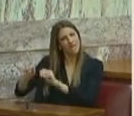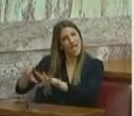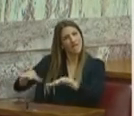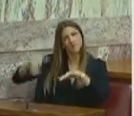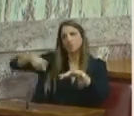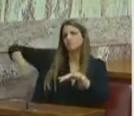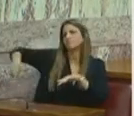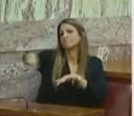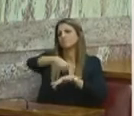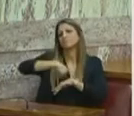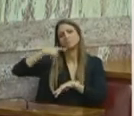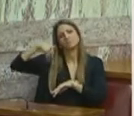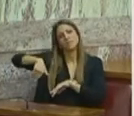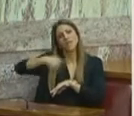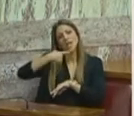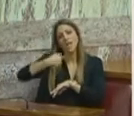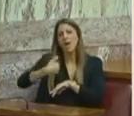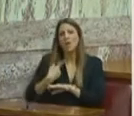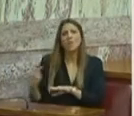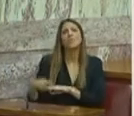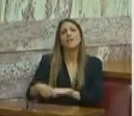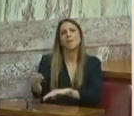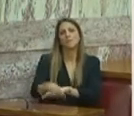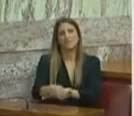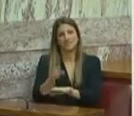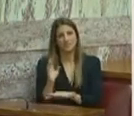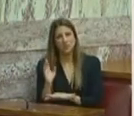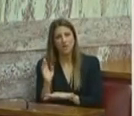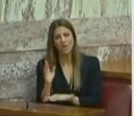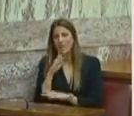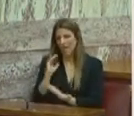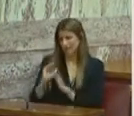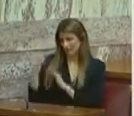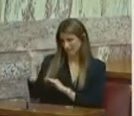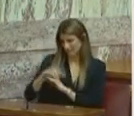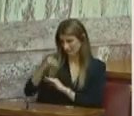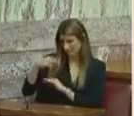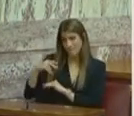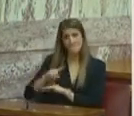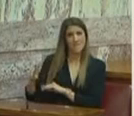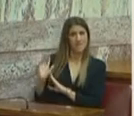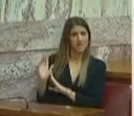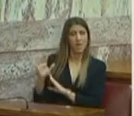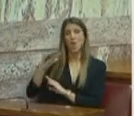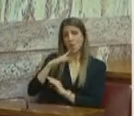έλεγαν «Δεν ήθελα να ψηφίσω την άρση ασυλίας, αλλά τι να κάνω, κομματική επιπαρκία».